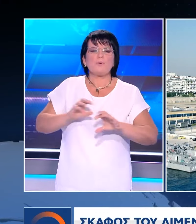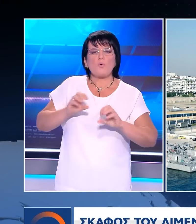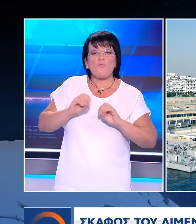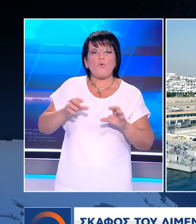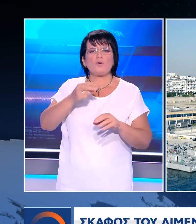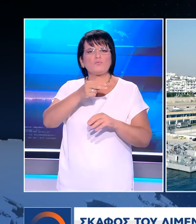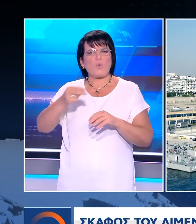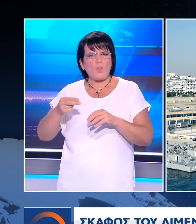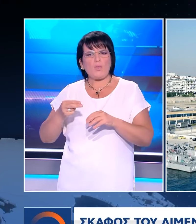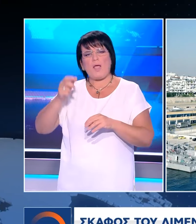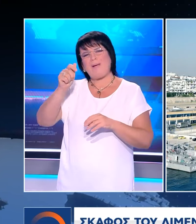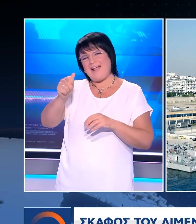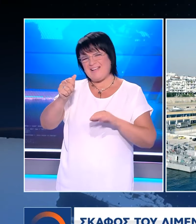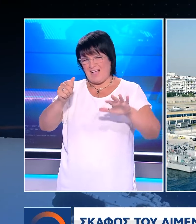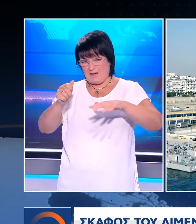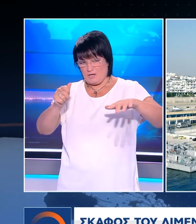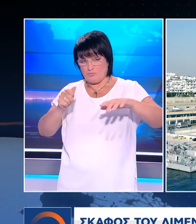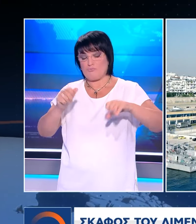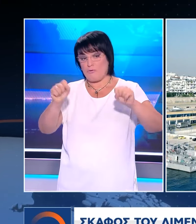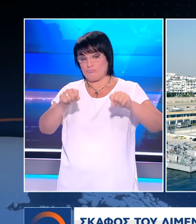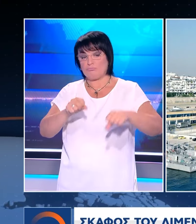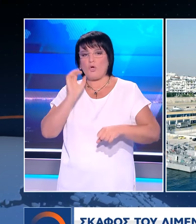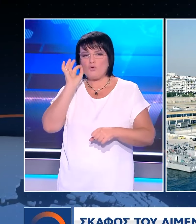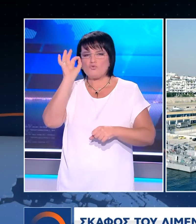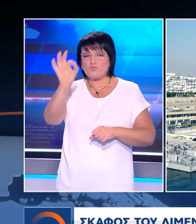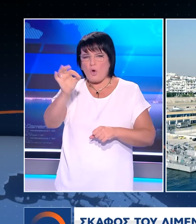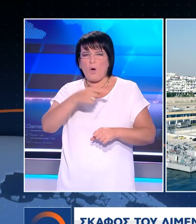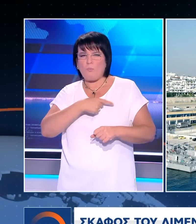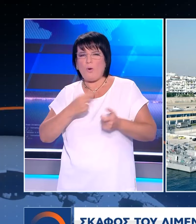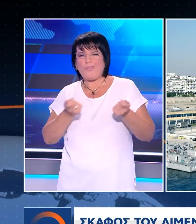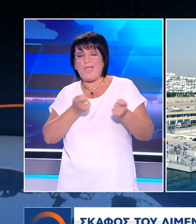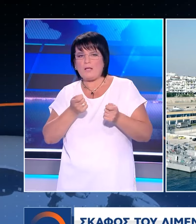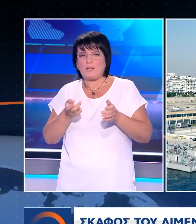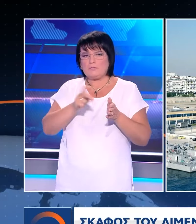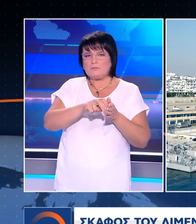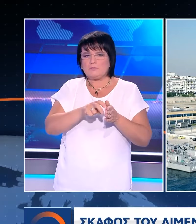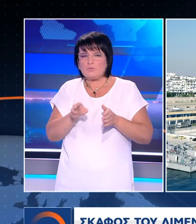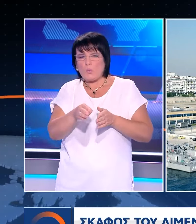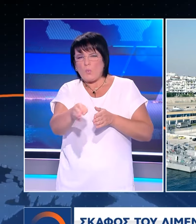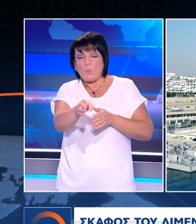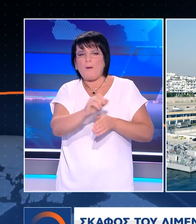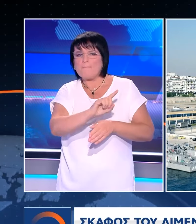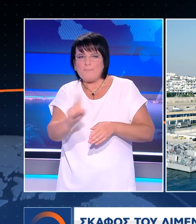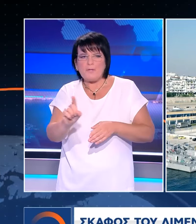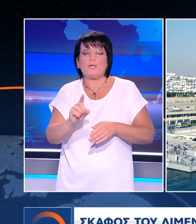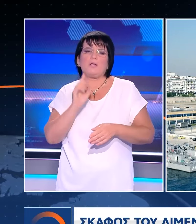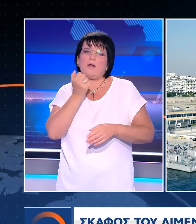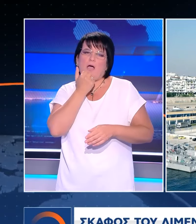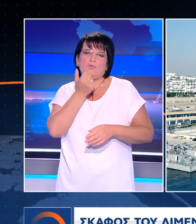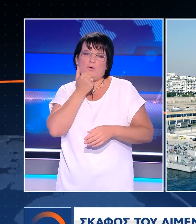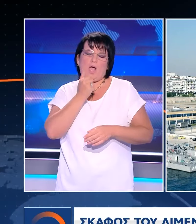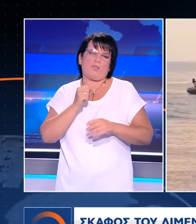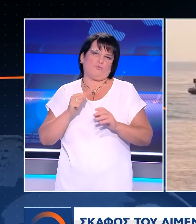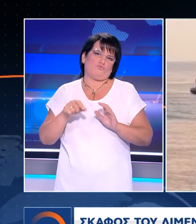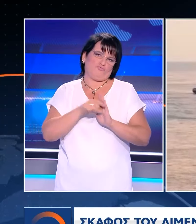το περιστατικό στην αλικαρνασσό συμφώνησαν στη σκοπιμότητα αποφυγής παρόμοιων συμβάντων που θα μπορούσαν να δημιουργήσουν λανθασμένες